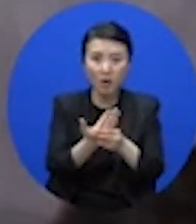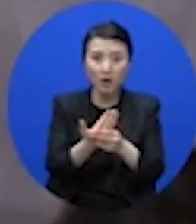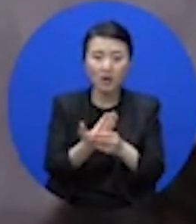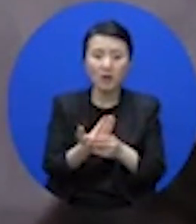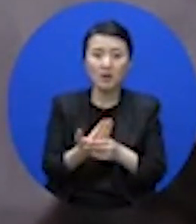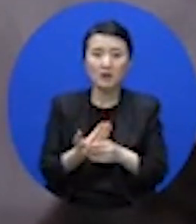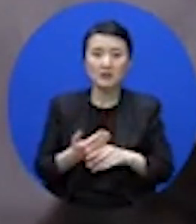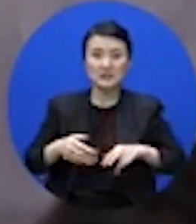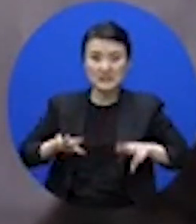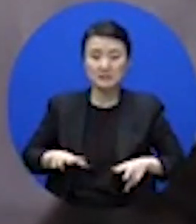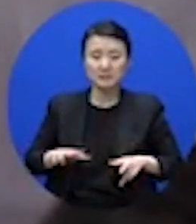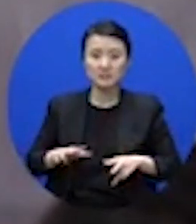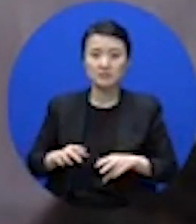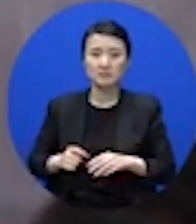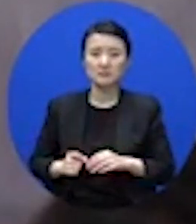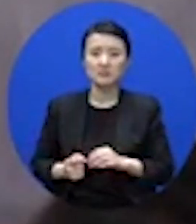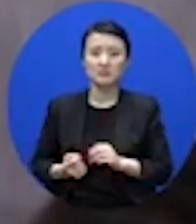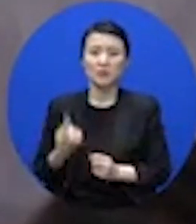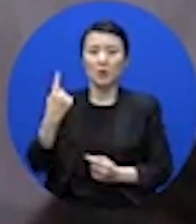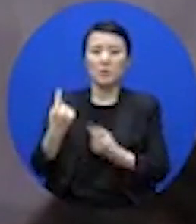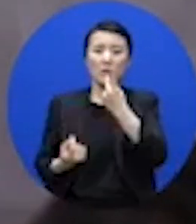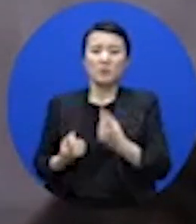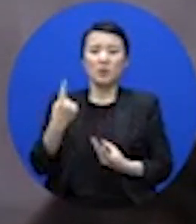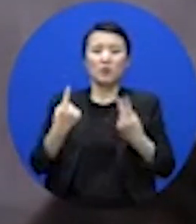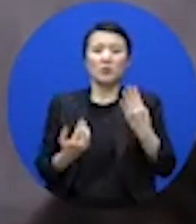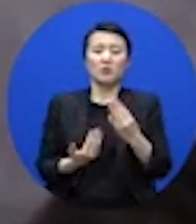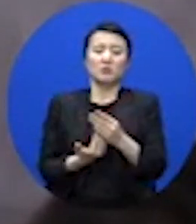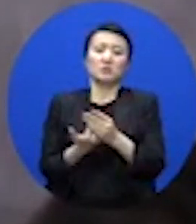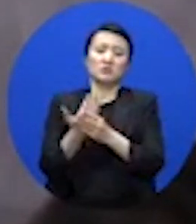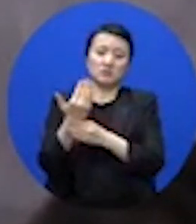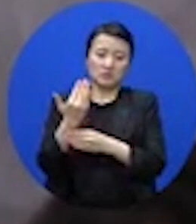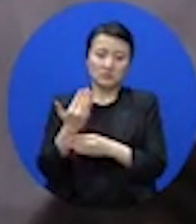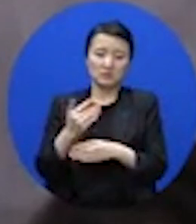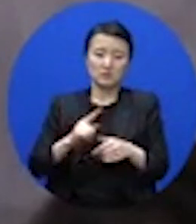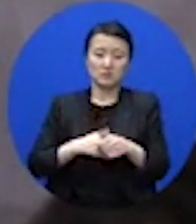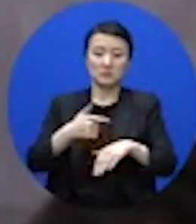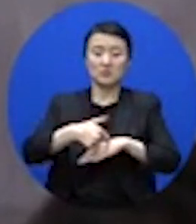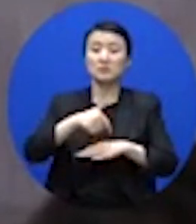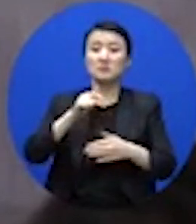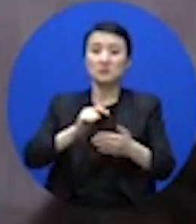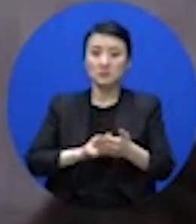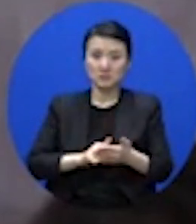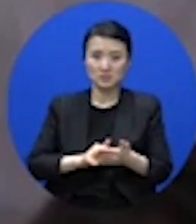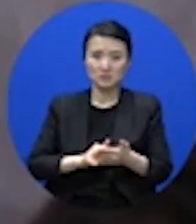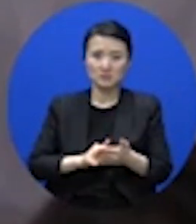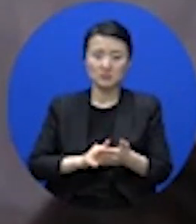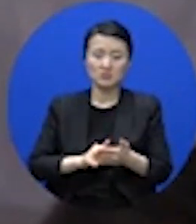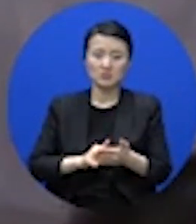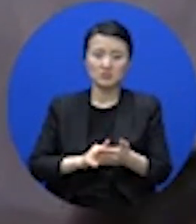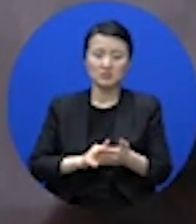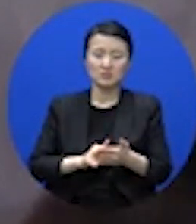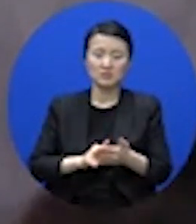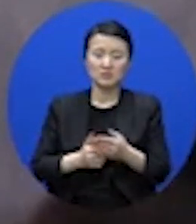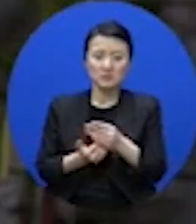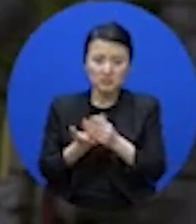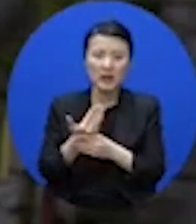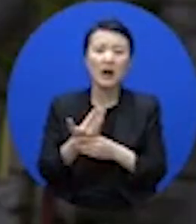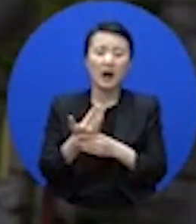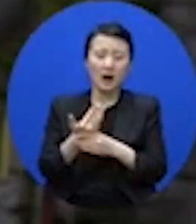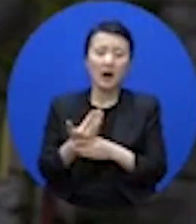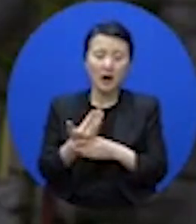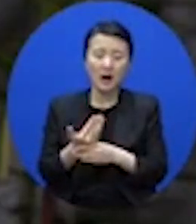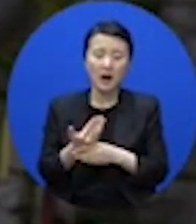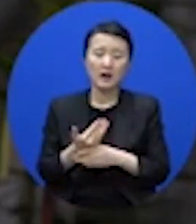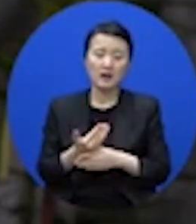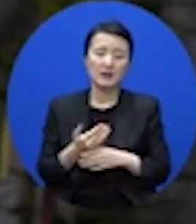일어나라고요? 지금요? 아, 그러면서 여러분들 마음들을 위로하셨으면 좋겠어요.